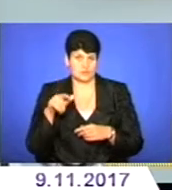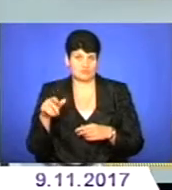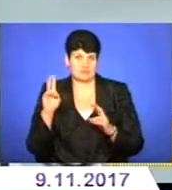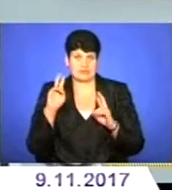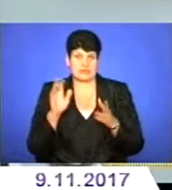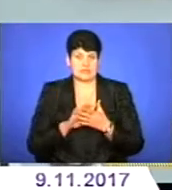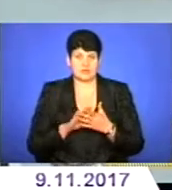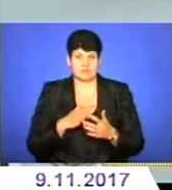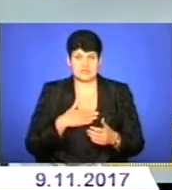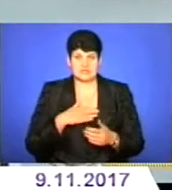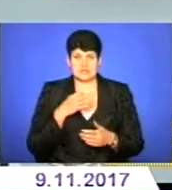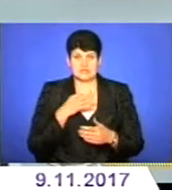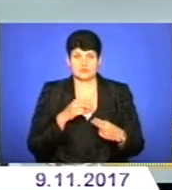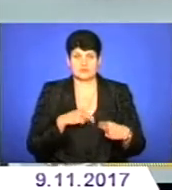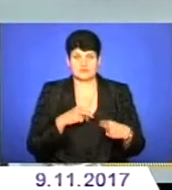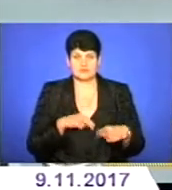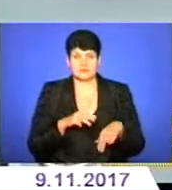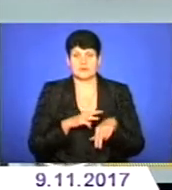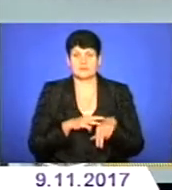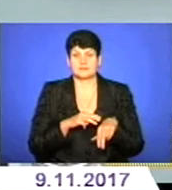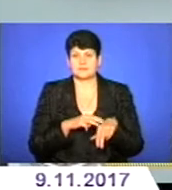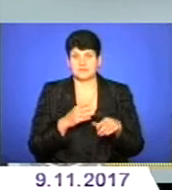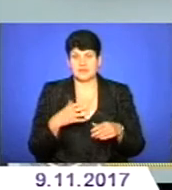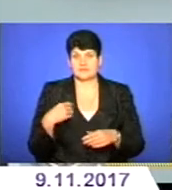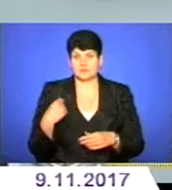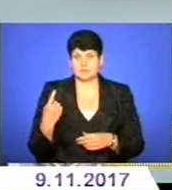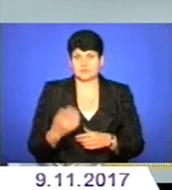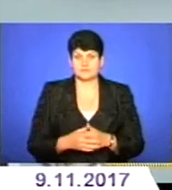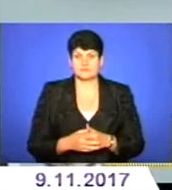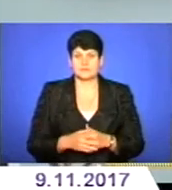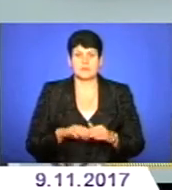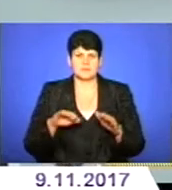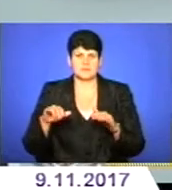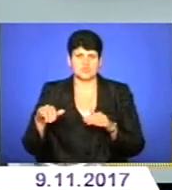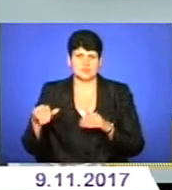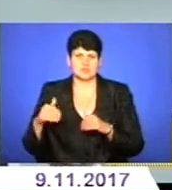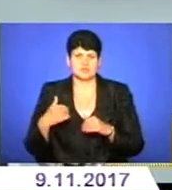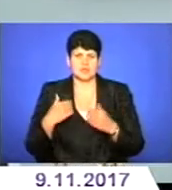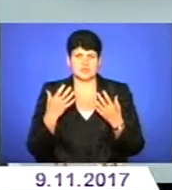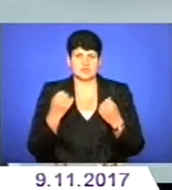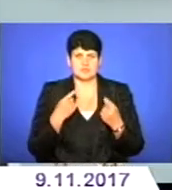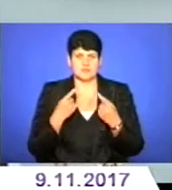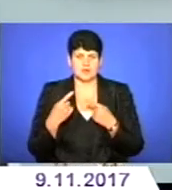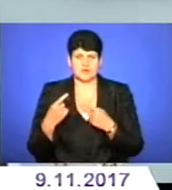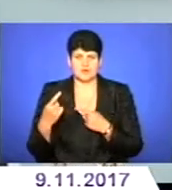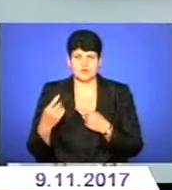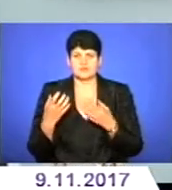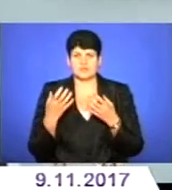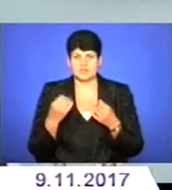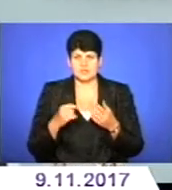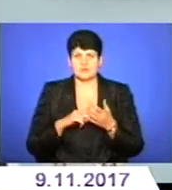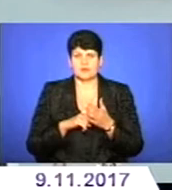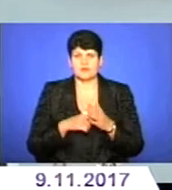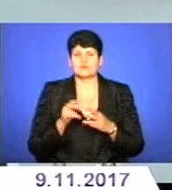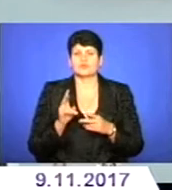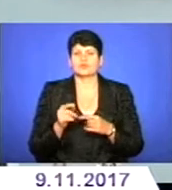мені. Вони представилися працівниками правоохоронних органів Львівщини. Пізніше я ще з ними переговорив, я ще переконався,